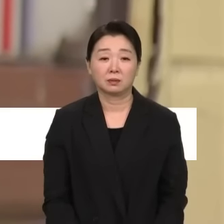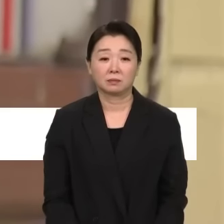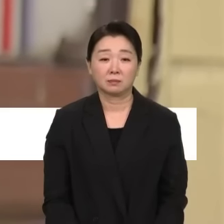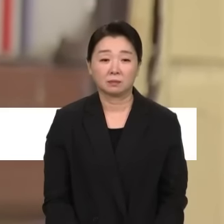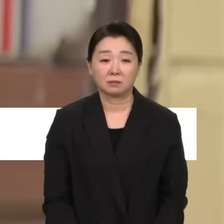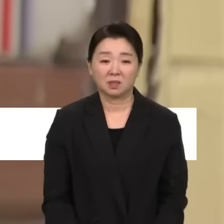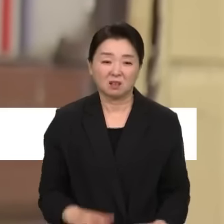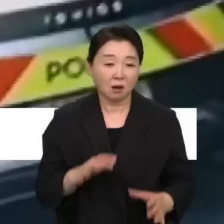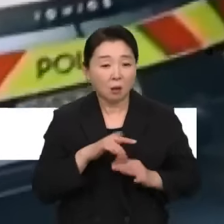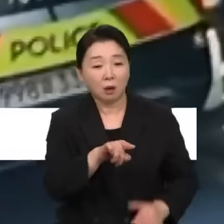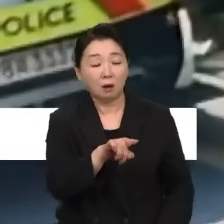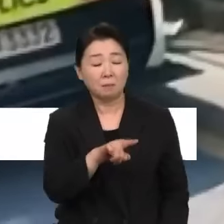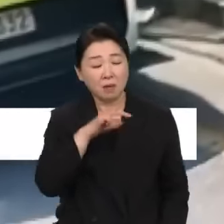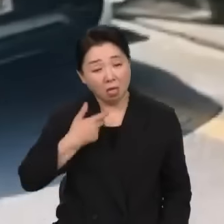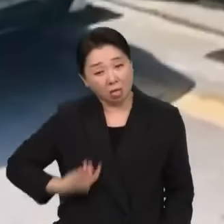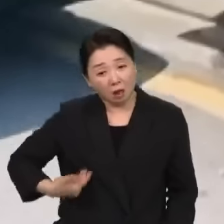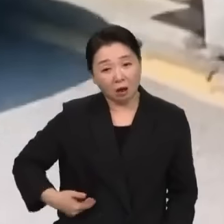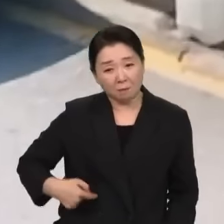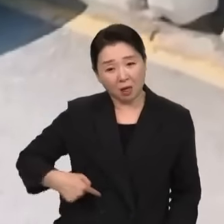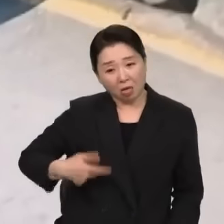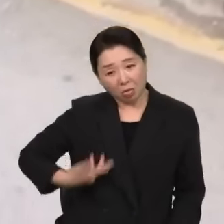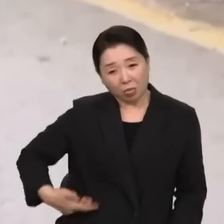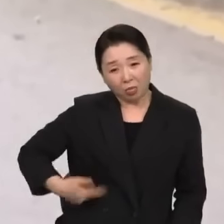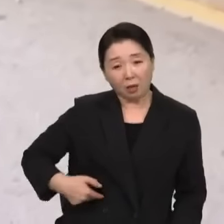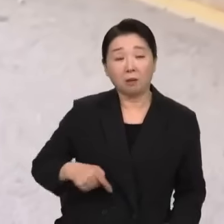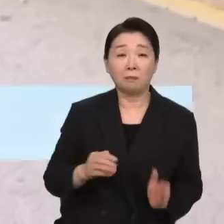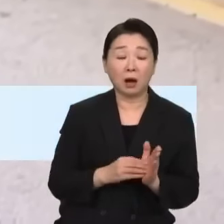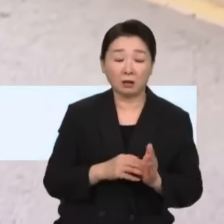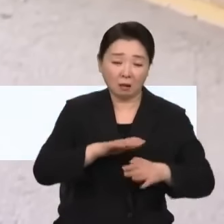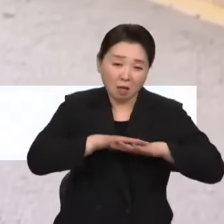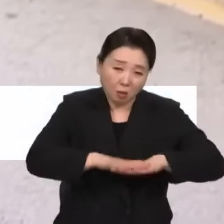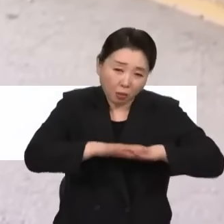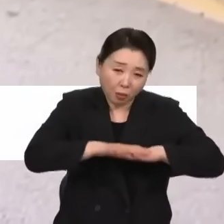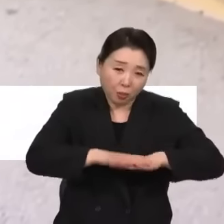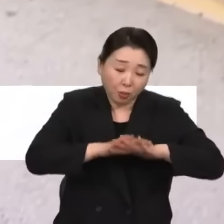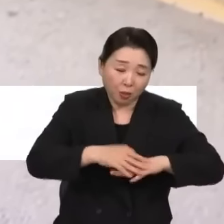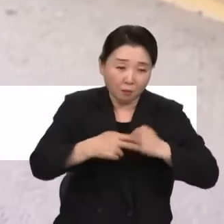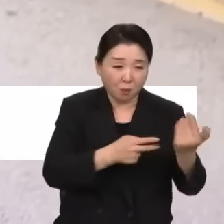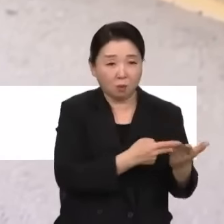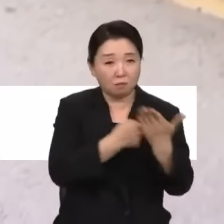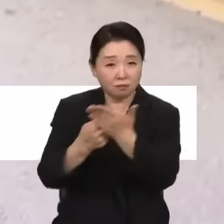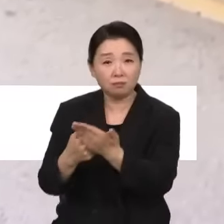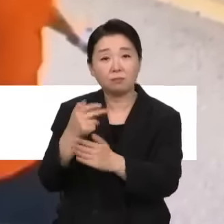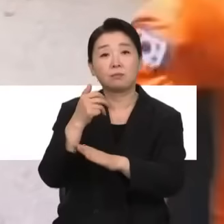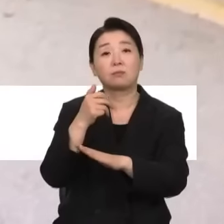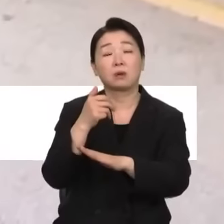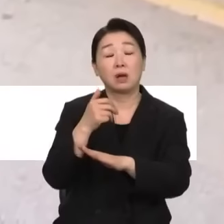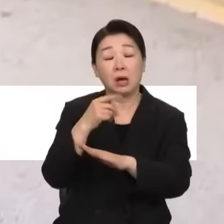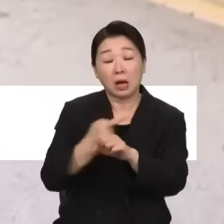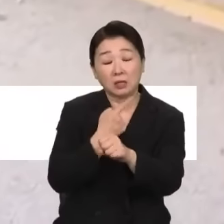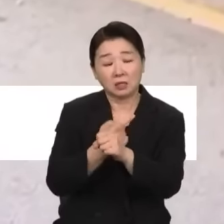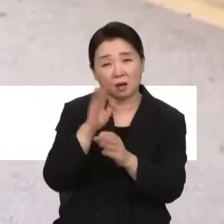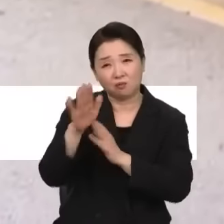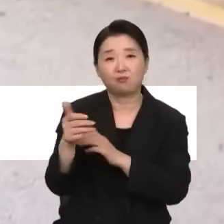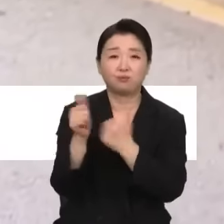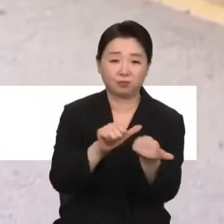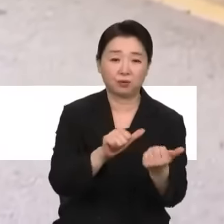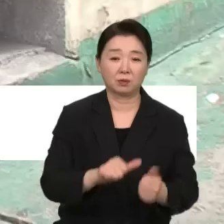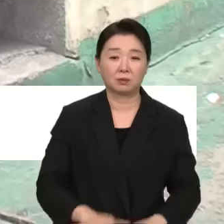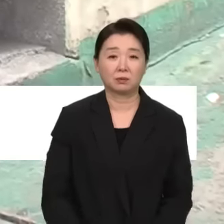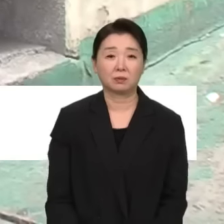있잖아요. 배를 찔린 A씨는 심폐소생술을 받으며 병원으로 옮겨졌지만 약 1시간 만에